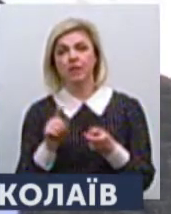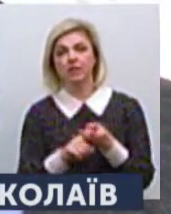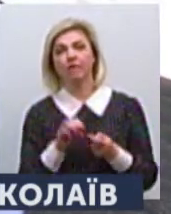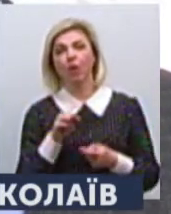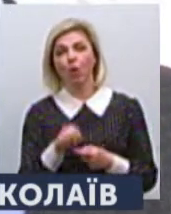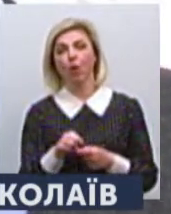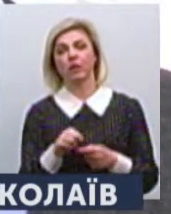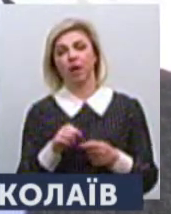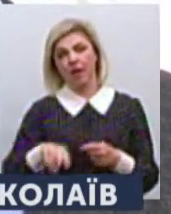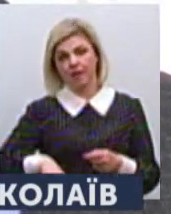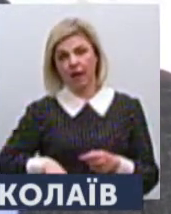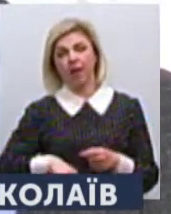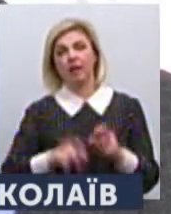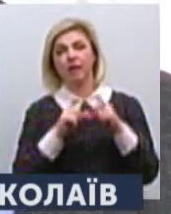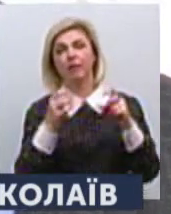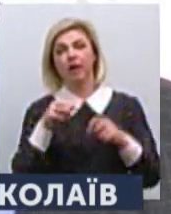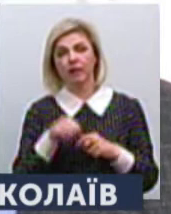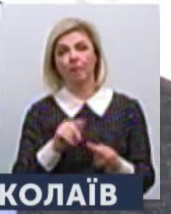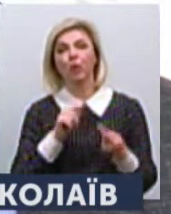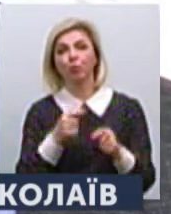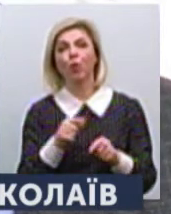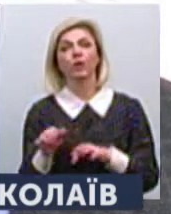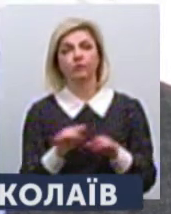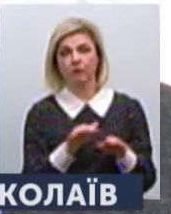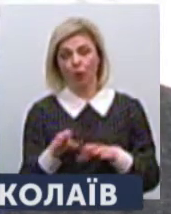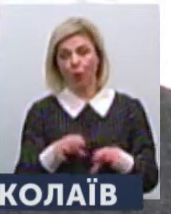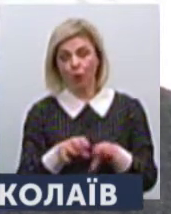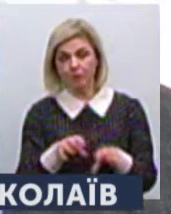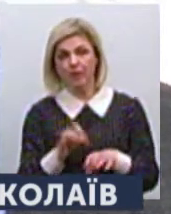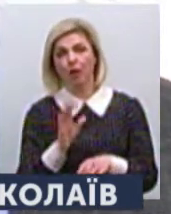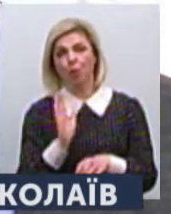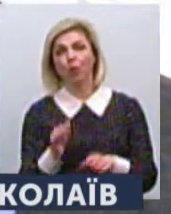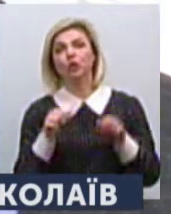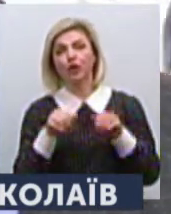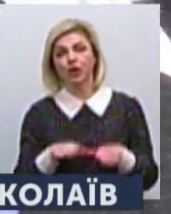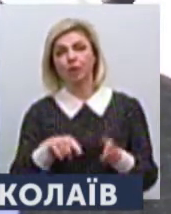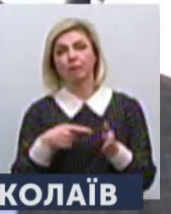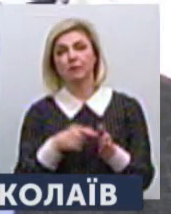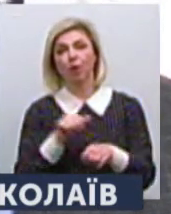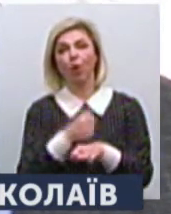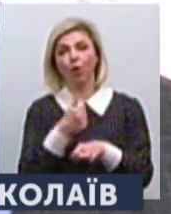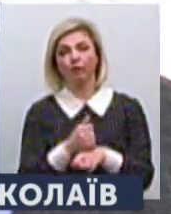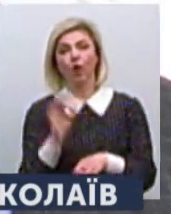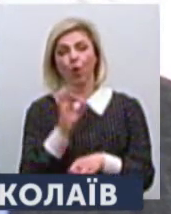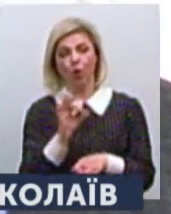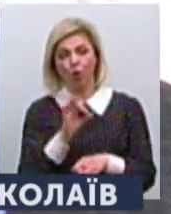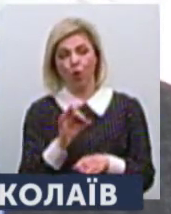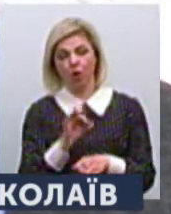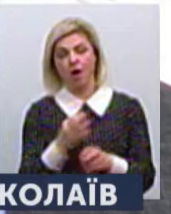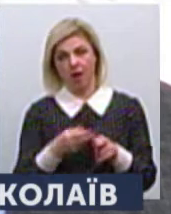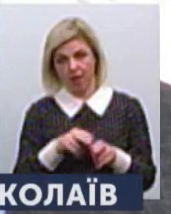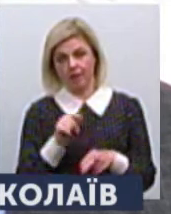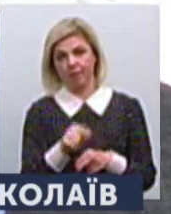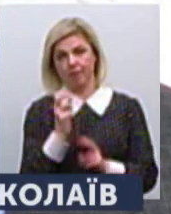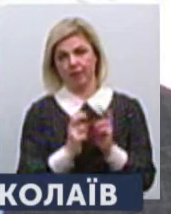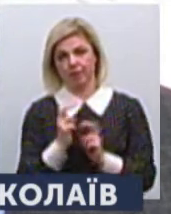фінансового контролю та протидії корупції. І вже за результатами розслідування буде прийматися рішення міським головою з приводу безпосередньо керівництва КП